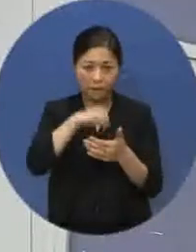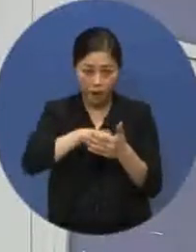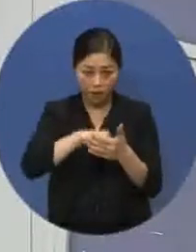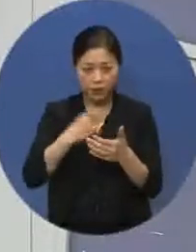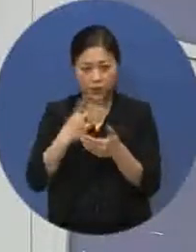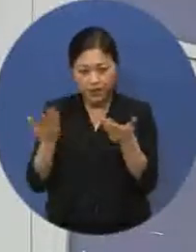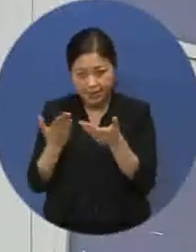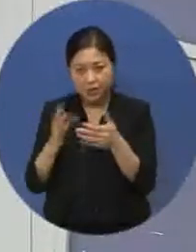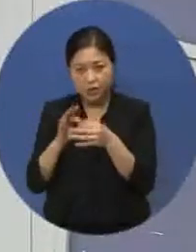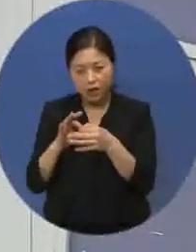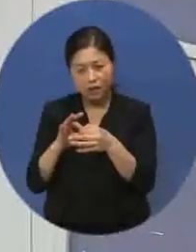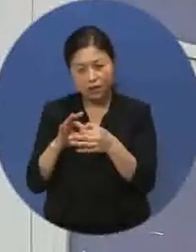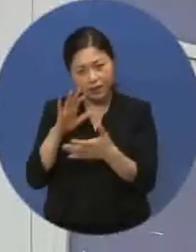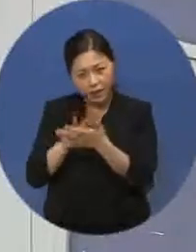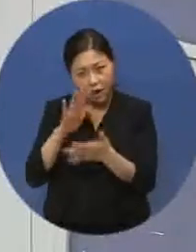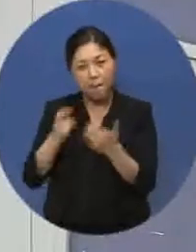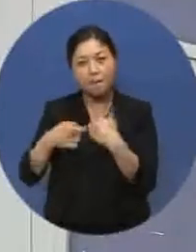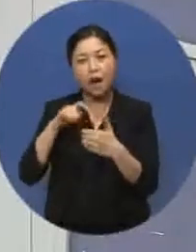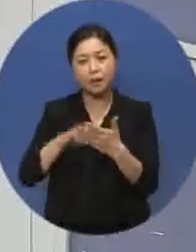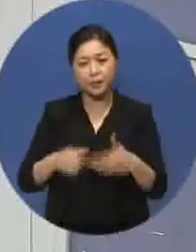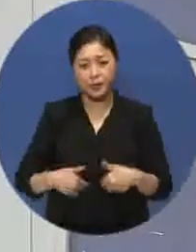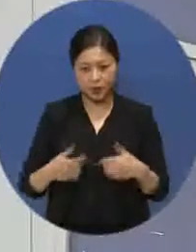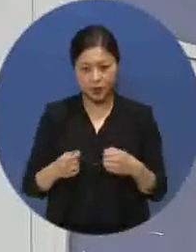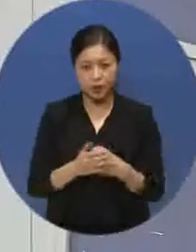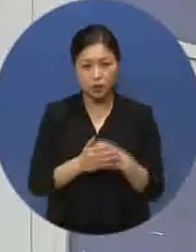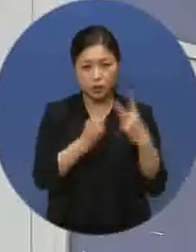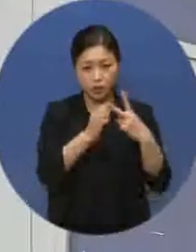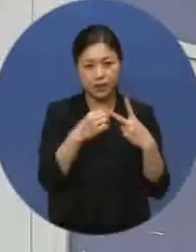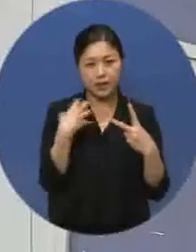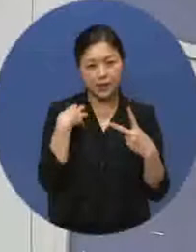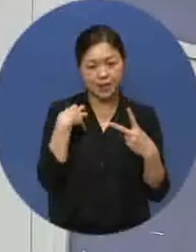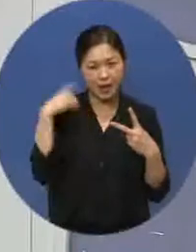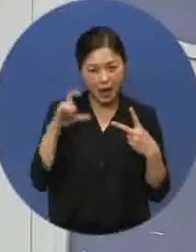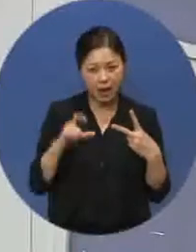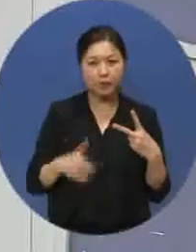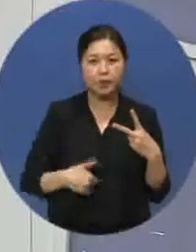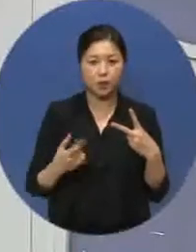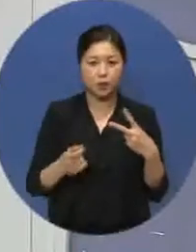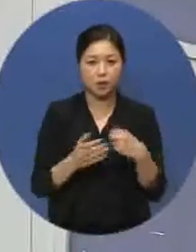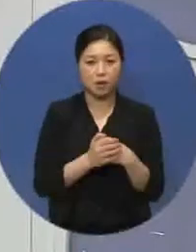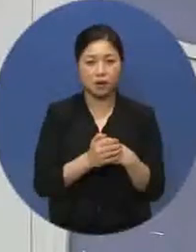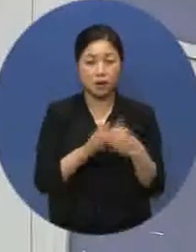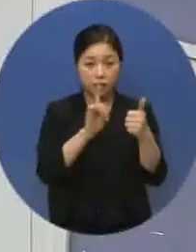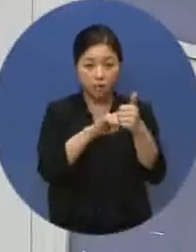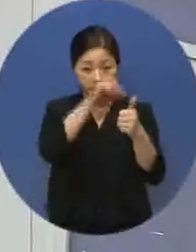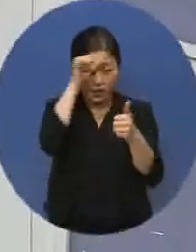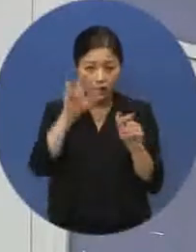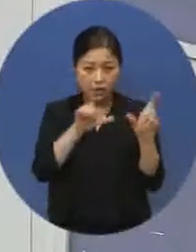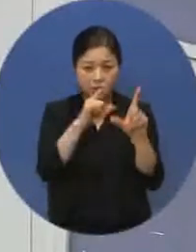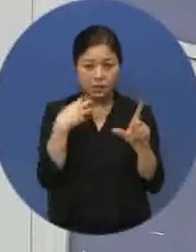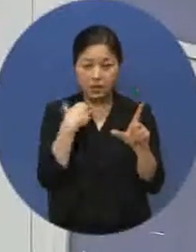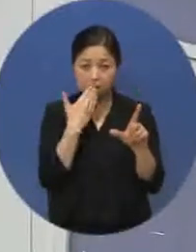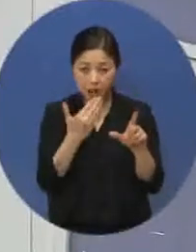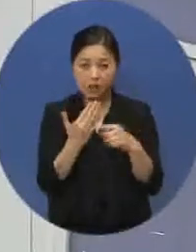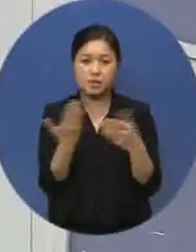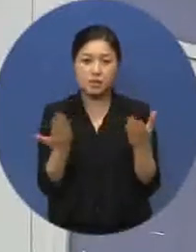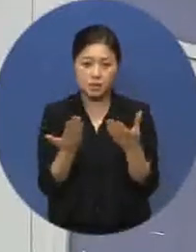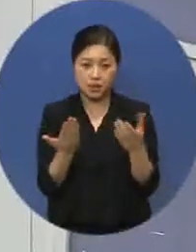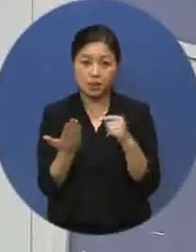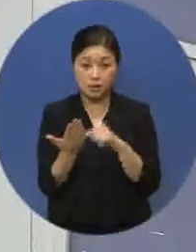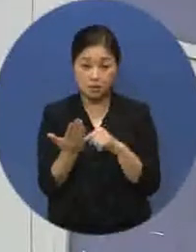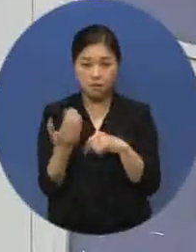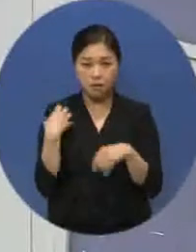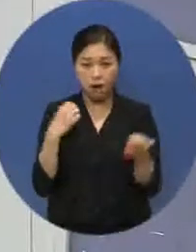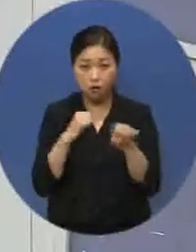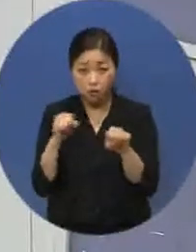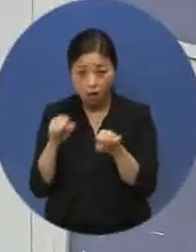이런 열정이 있어야 되고요. 그 두 번째는 책임감이 있어야 됩니다. 한 사람의 인생을 책임질 수 있는 직업 사역을